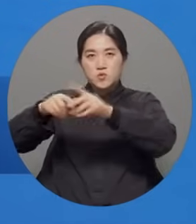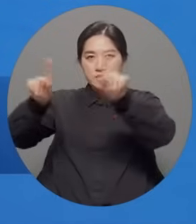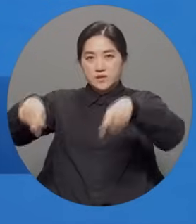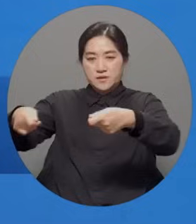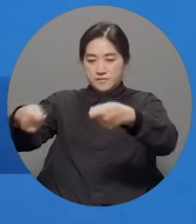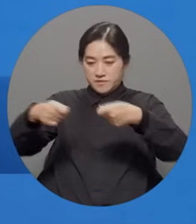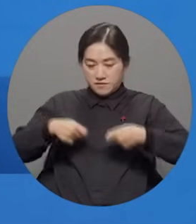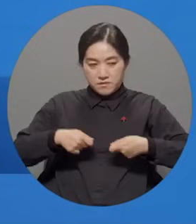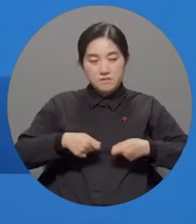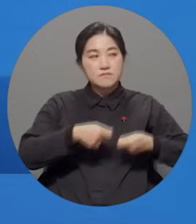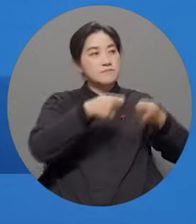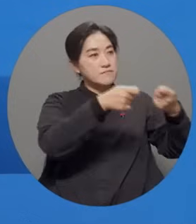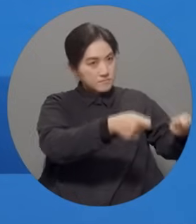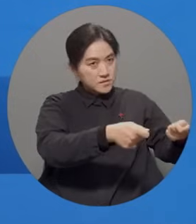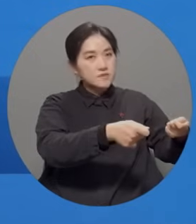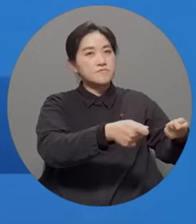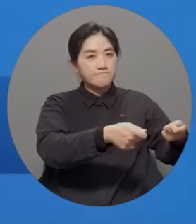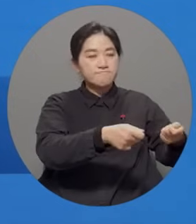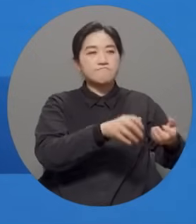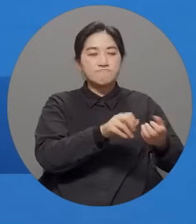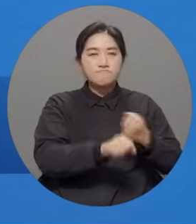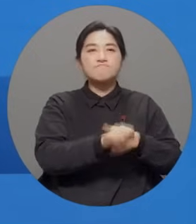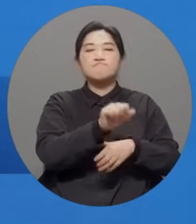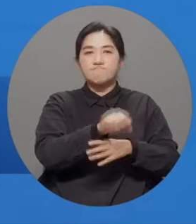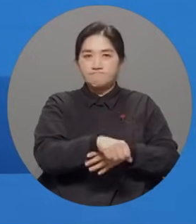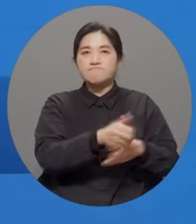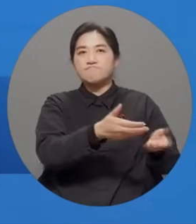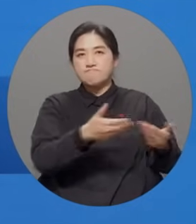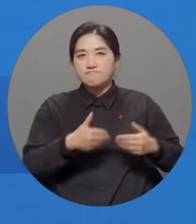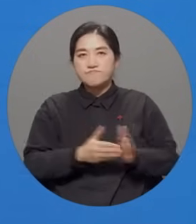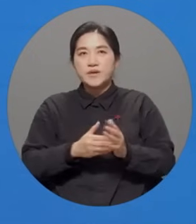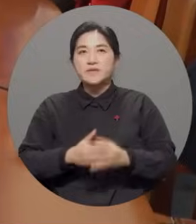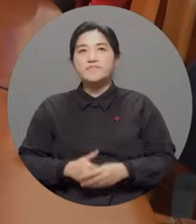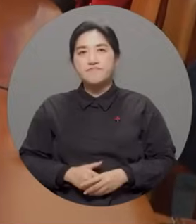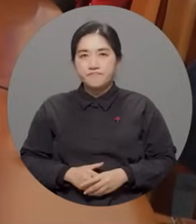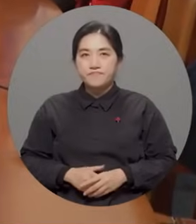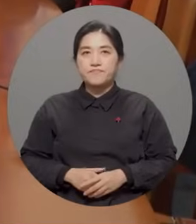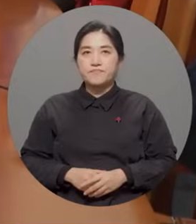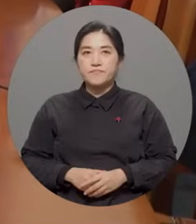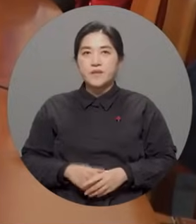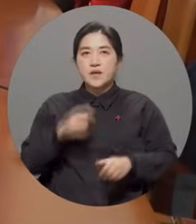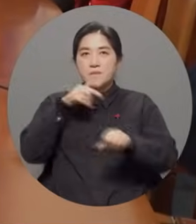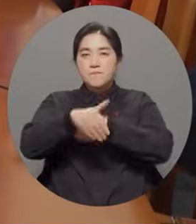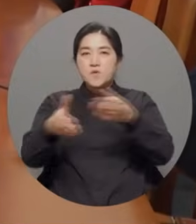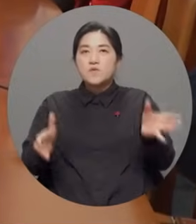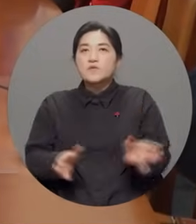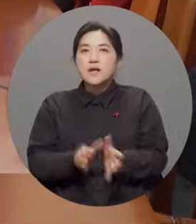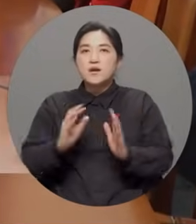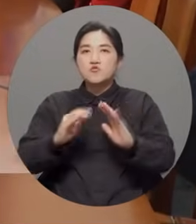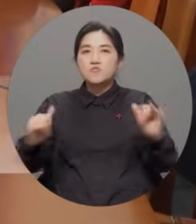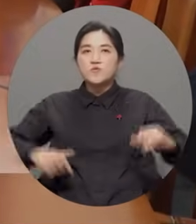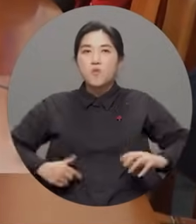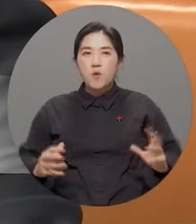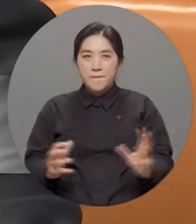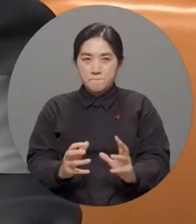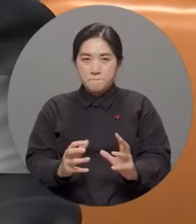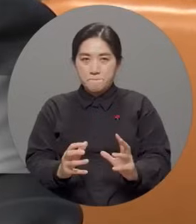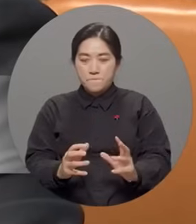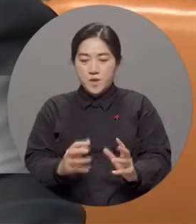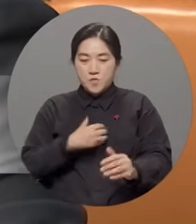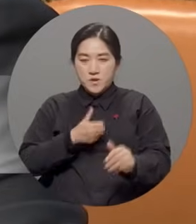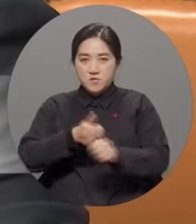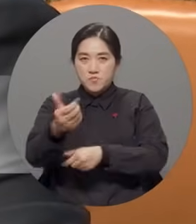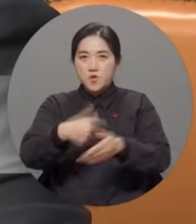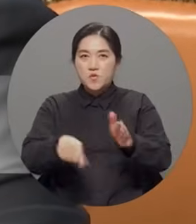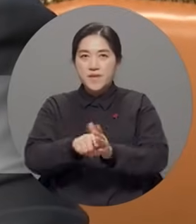대표께 보고가 됐고, 보고 받으시자마자 바로 수락하셨습니다. 민주당은 국민 통합과 위기 극복을